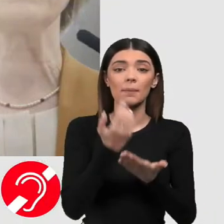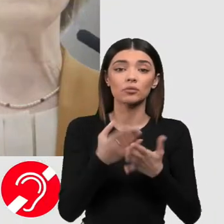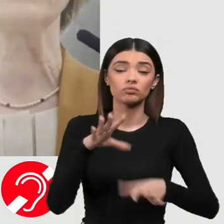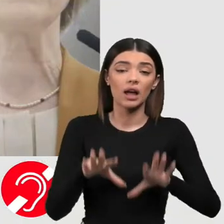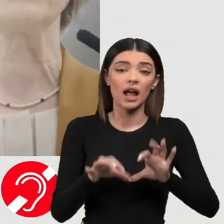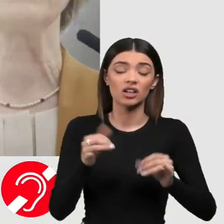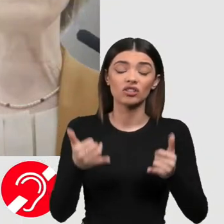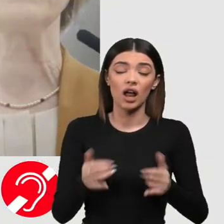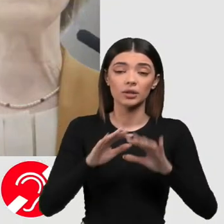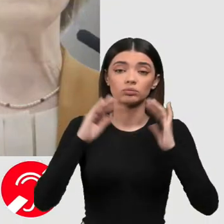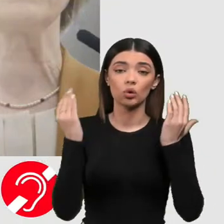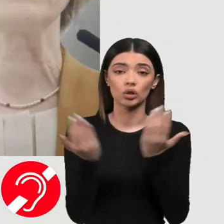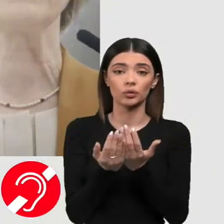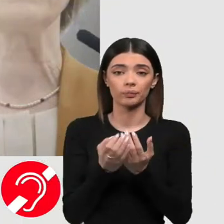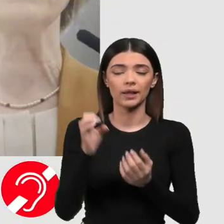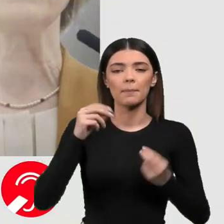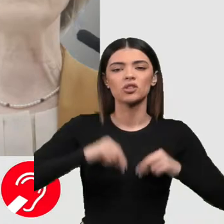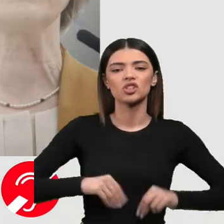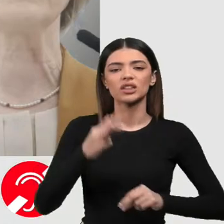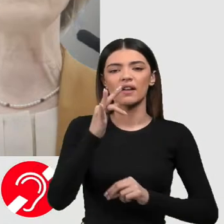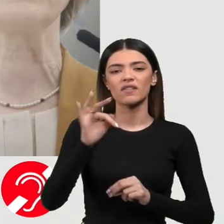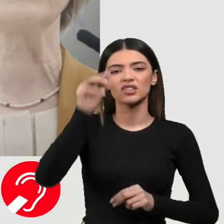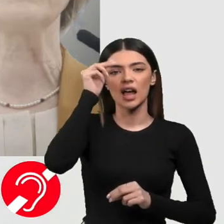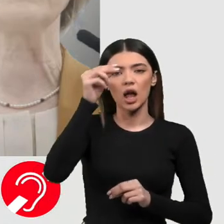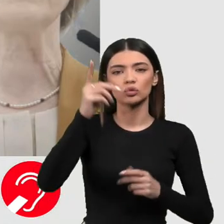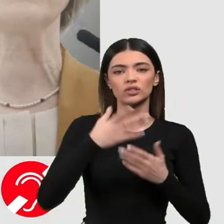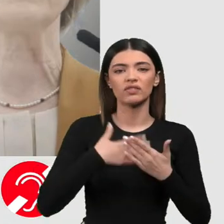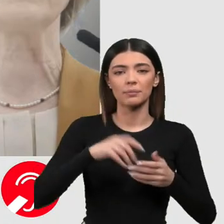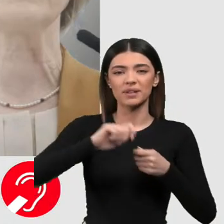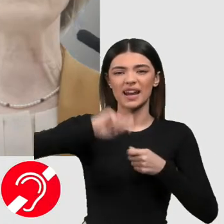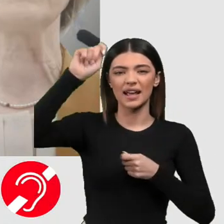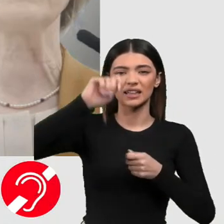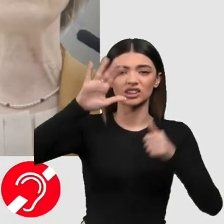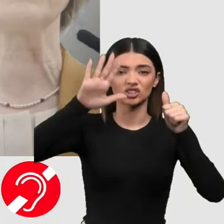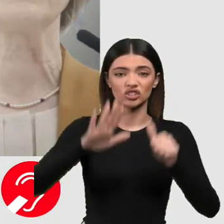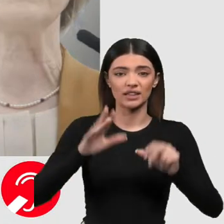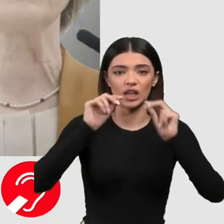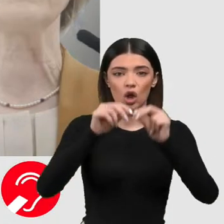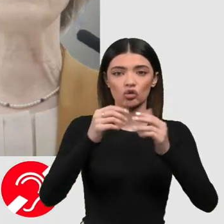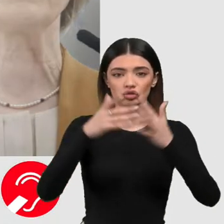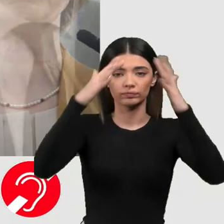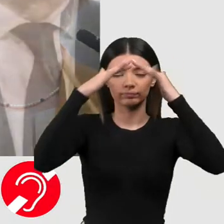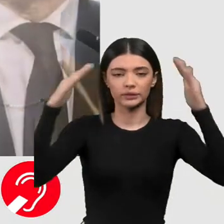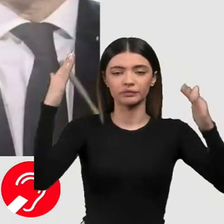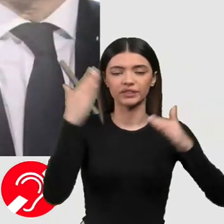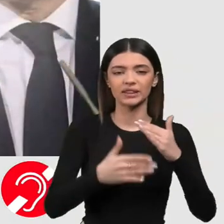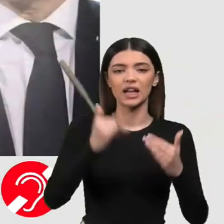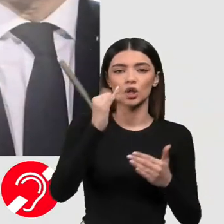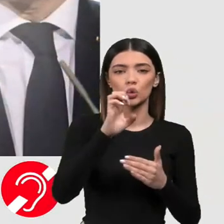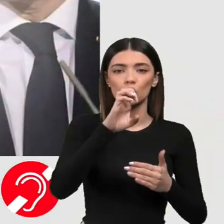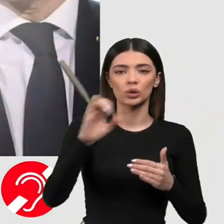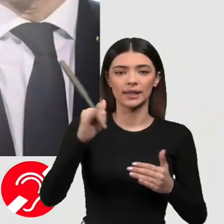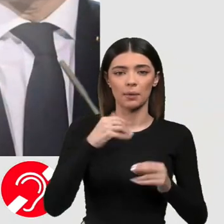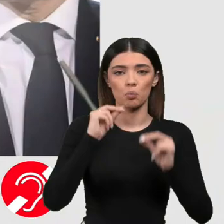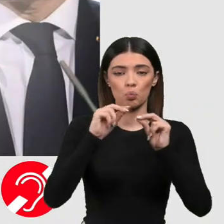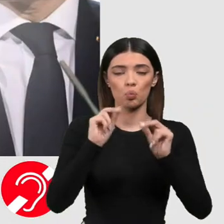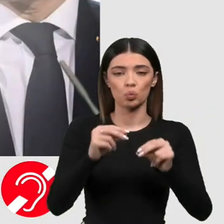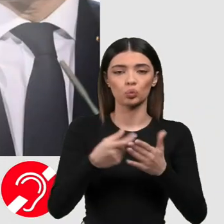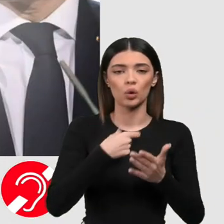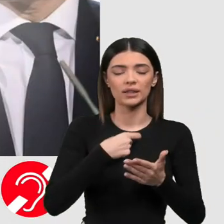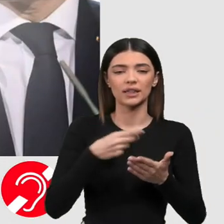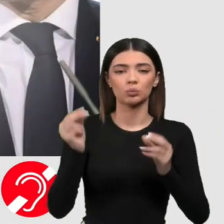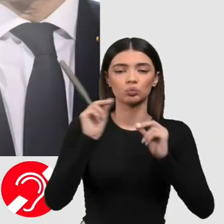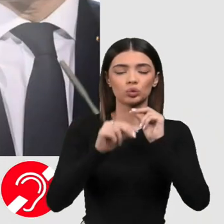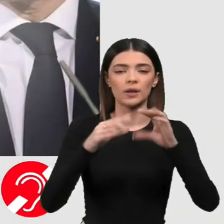inteligență artificială în contextul alegerilor. Și Macron anunță că racheta Ariane 6 va ajunge pe orbită la sfârșitul lunii iunie. Racheta va aduce pe orbită